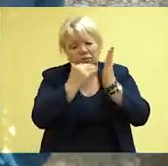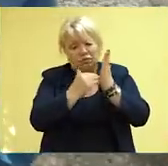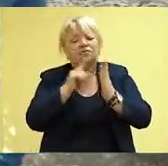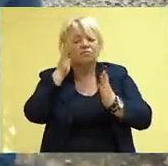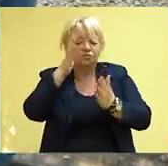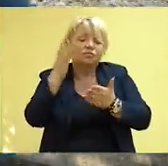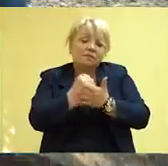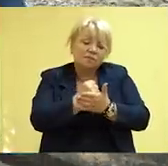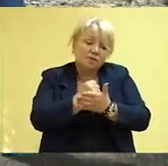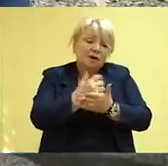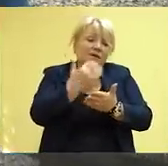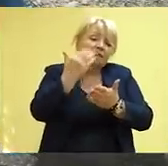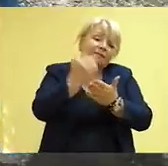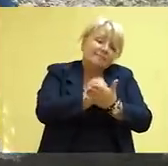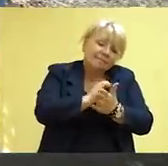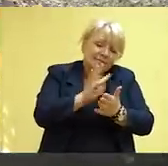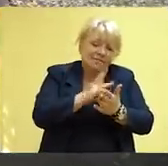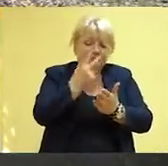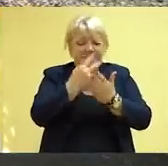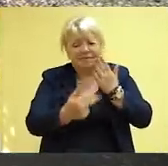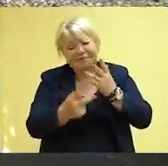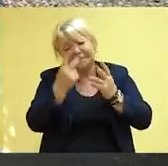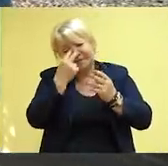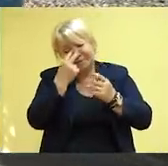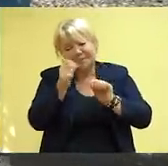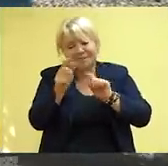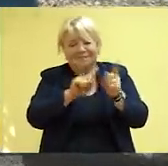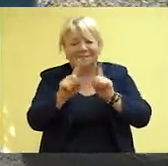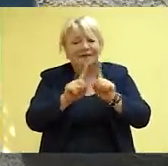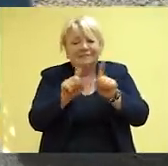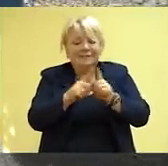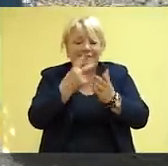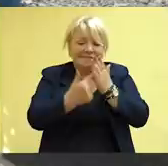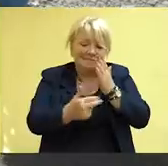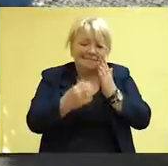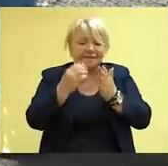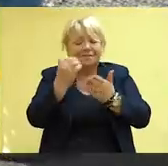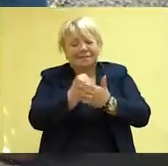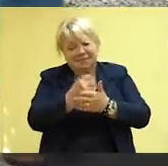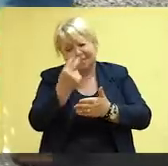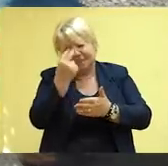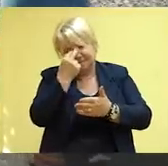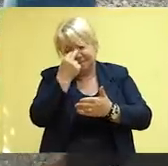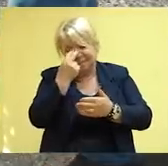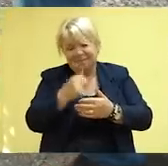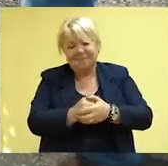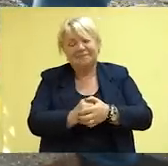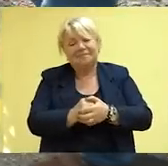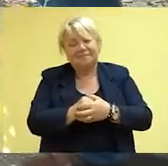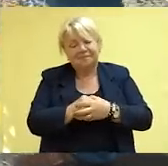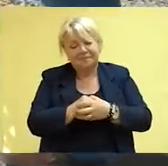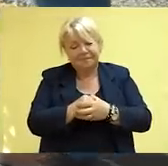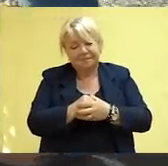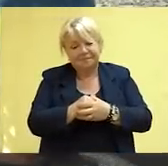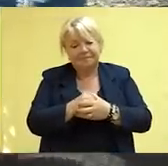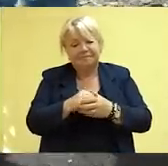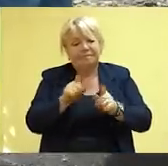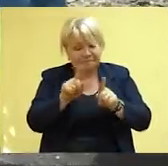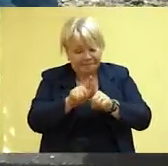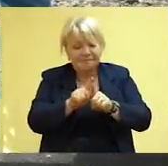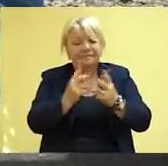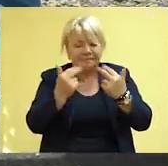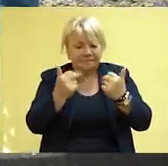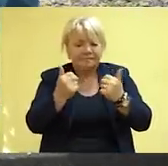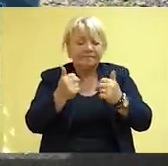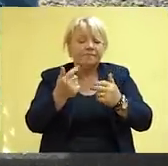უკვე ძმები არიან. აბარა. ხალის იქნება, ხალის იქნება. ეს დაუჯეროთ არანაირ ძმები არ არიანო. არა.